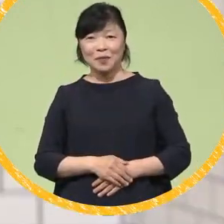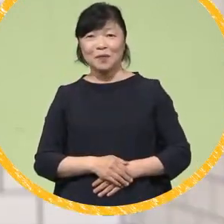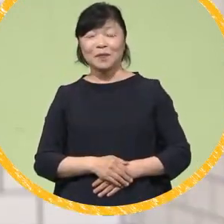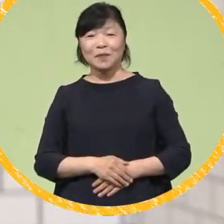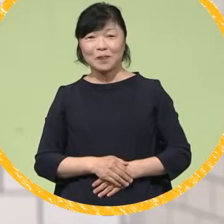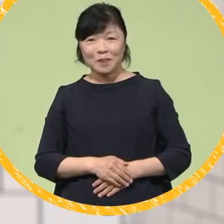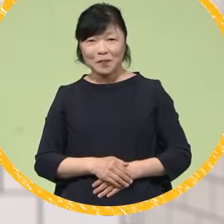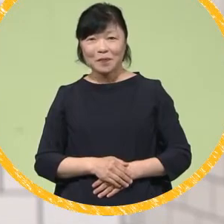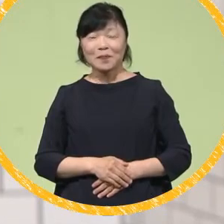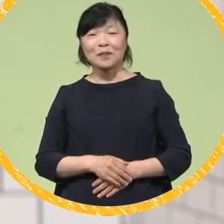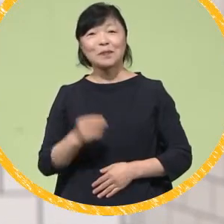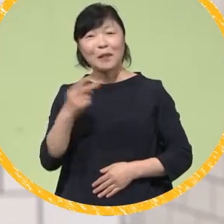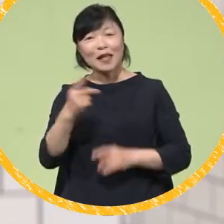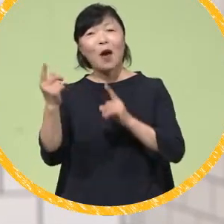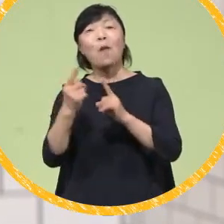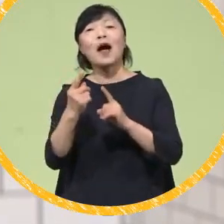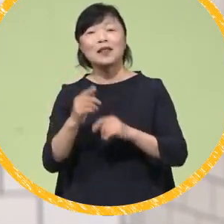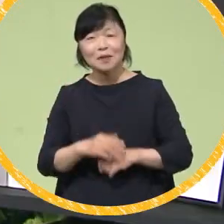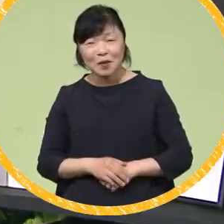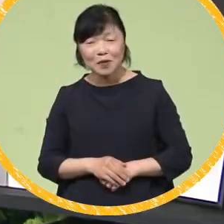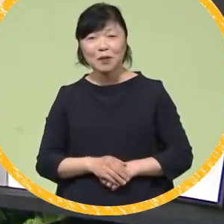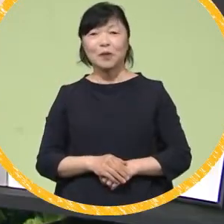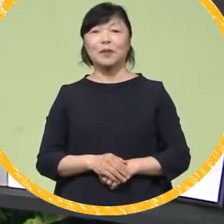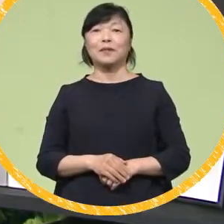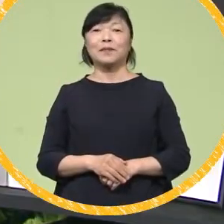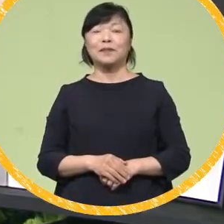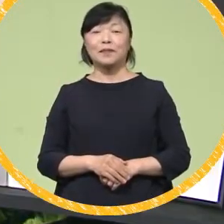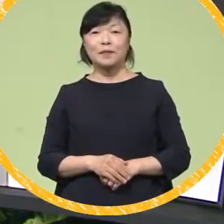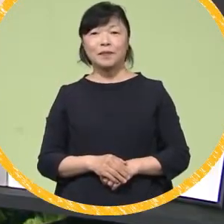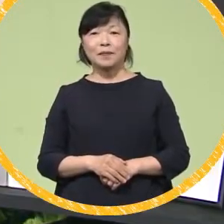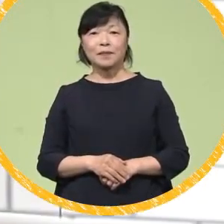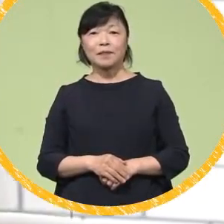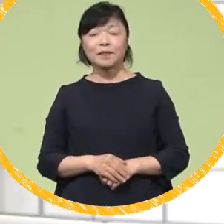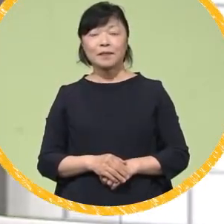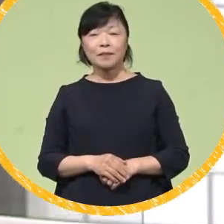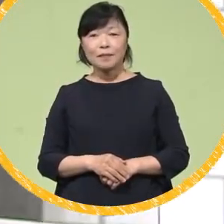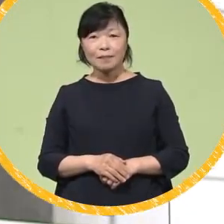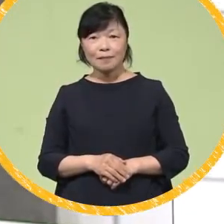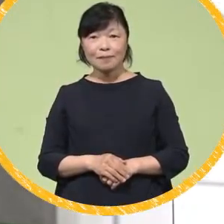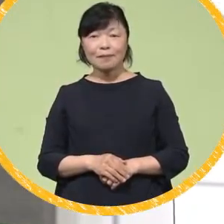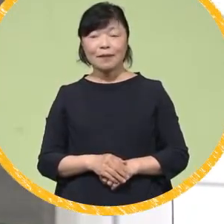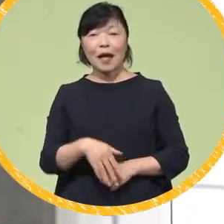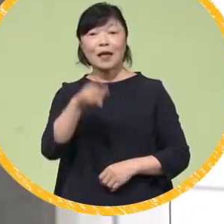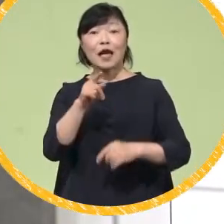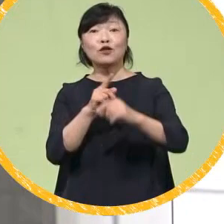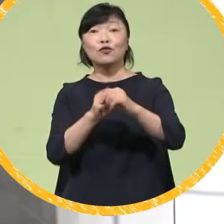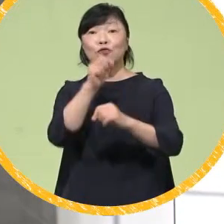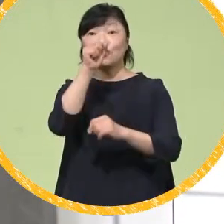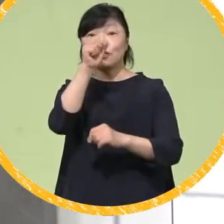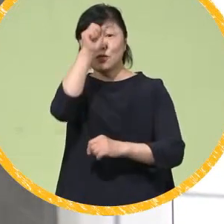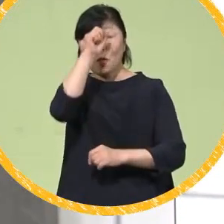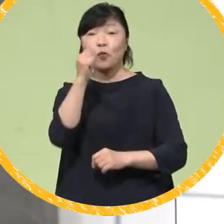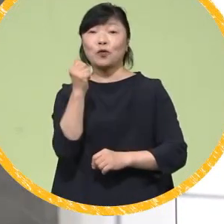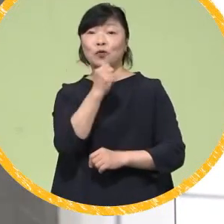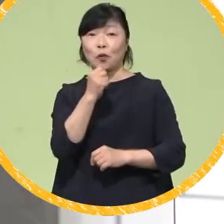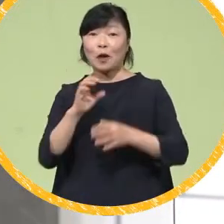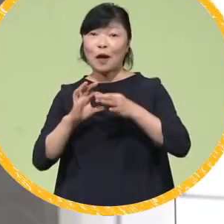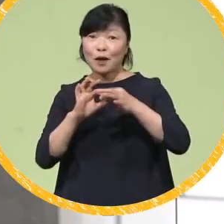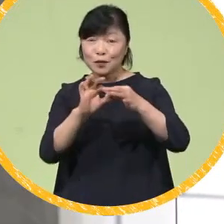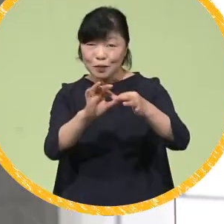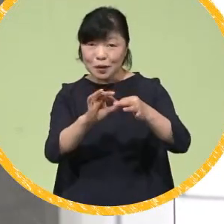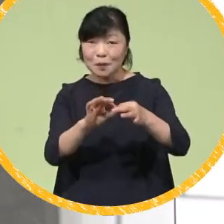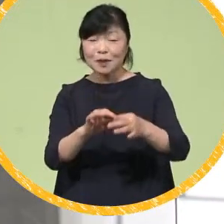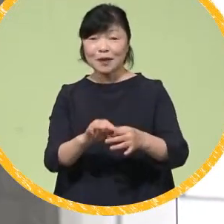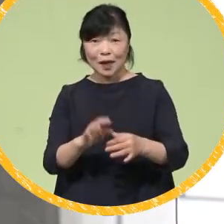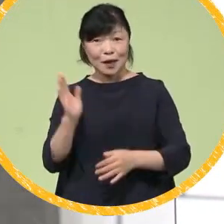。 お待ちしてます。またお会いしましょう。 ありがとうございました。 ありがとうございます。さて熱中症の話題はまだまだ続きます、続